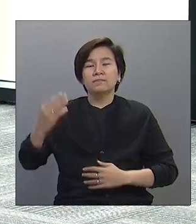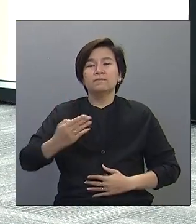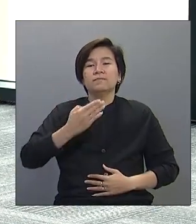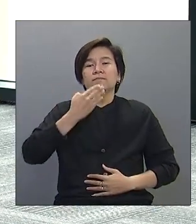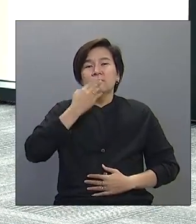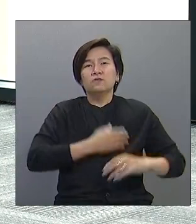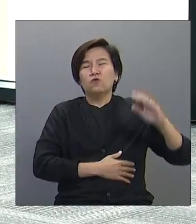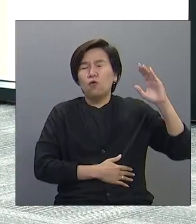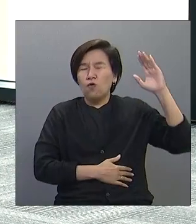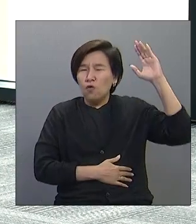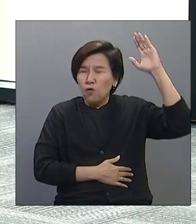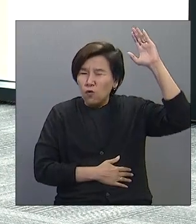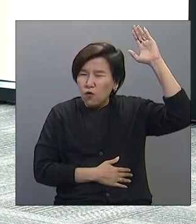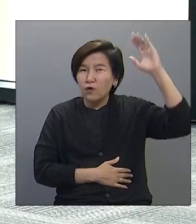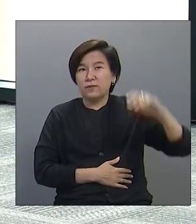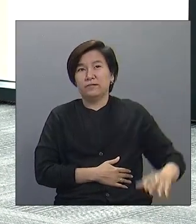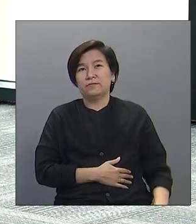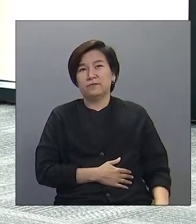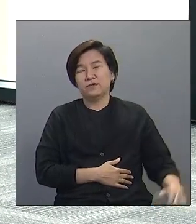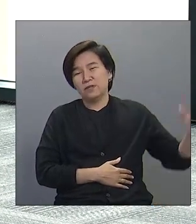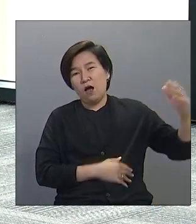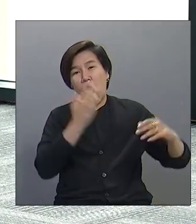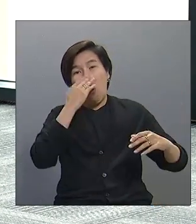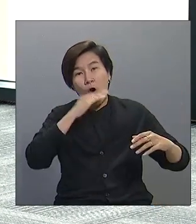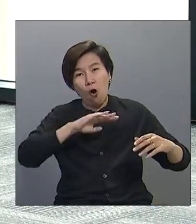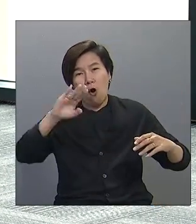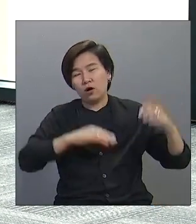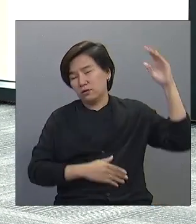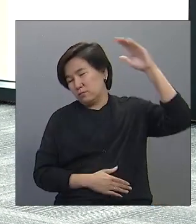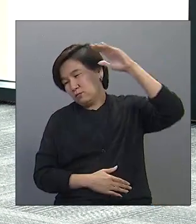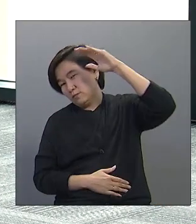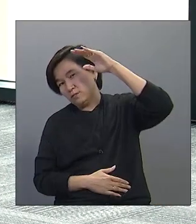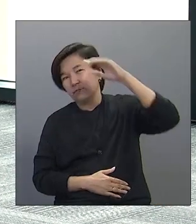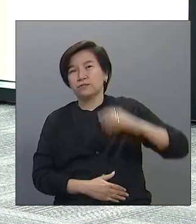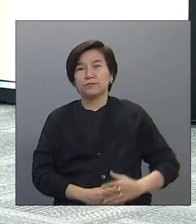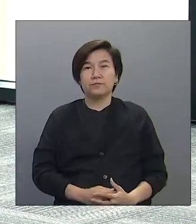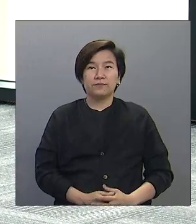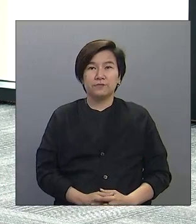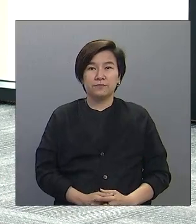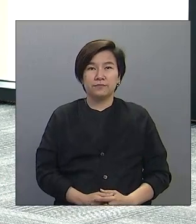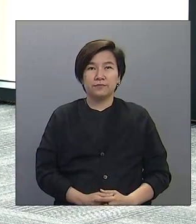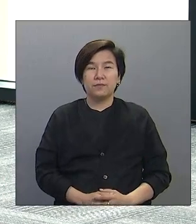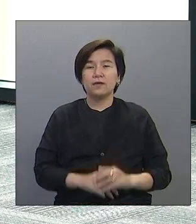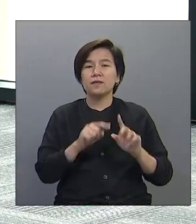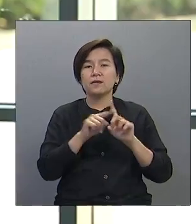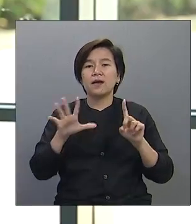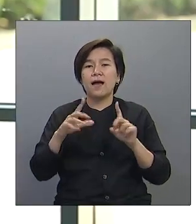ขึ้นยืดตัวยาวหายใจออกค่ะเอี้ยวลำตัวไปด้านขวาค้างไว้5วิน